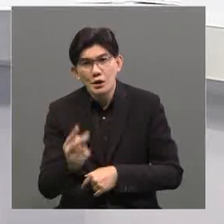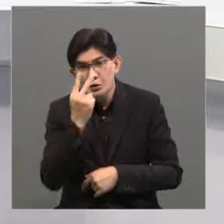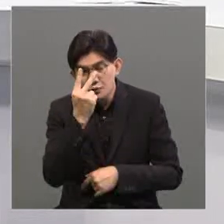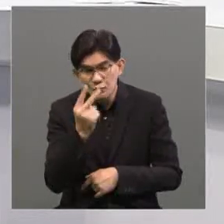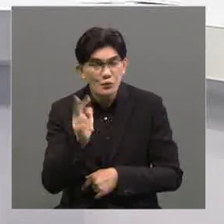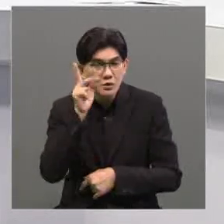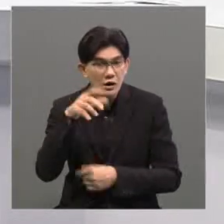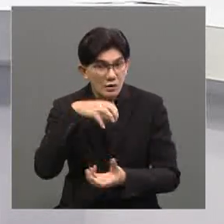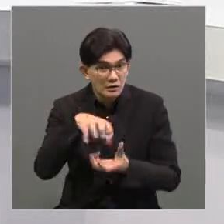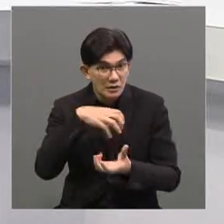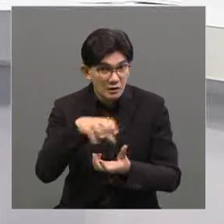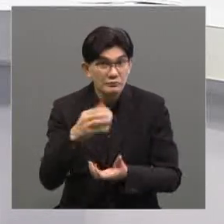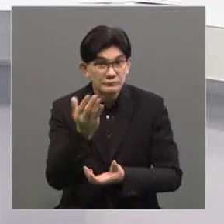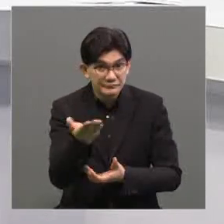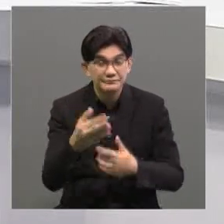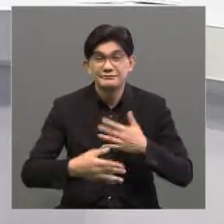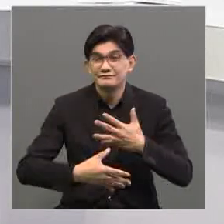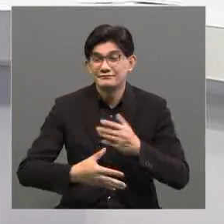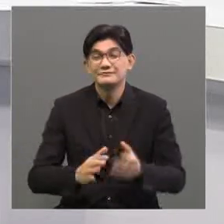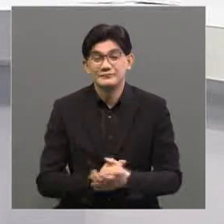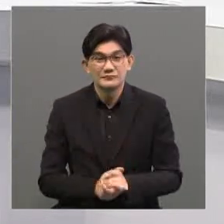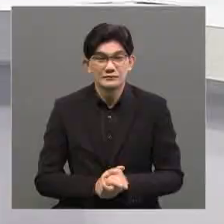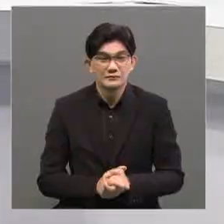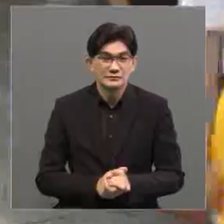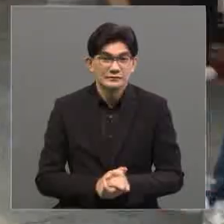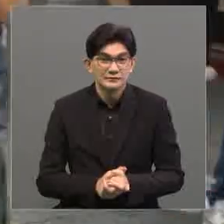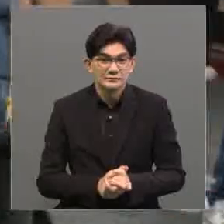ได้กับคุณสัตคุณดำเกลี้ยงรายงานมาจากเยาวราชครับ